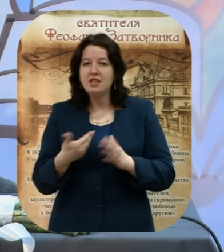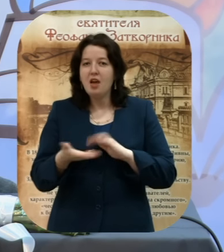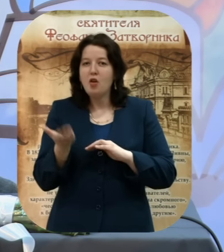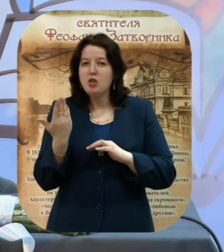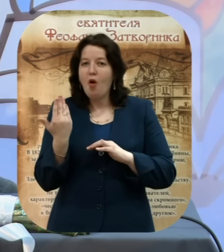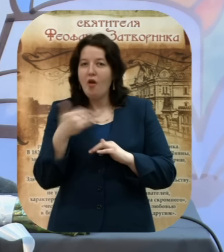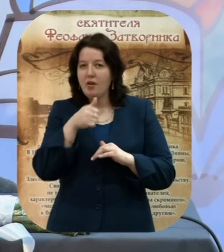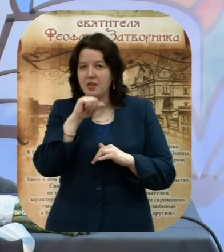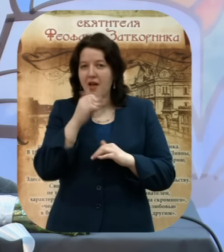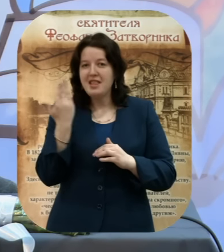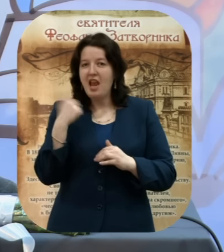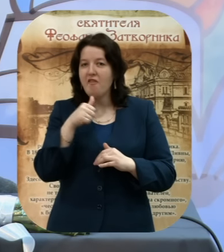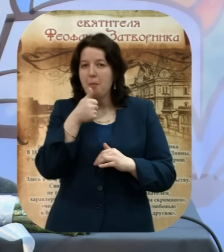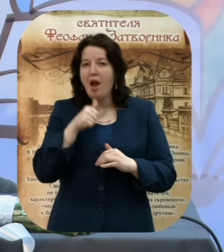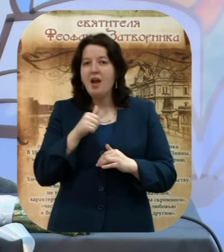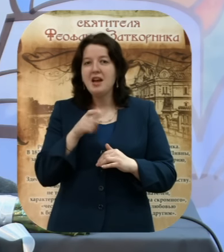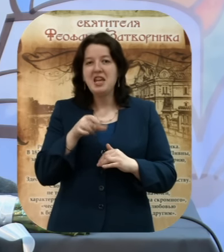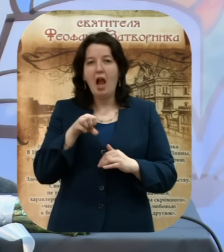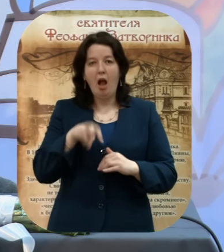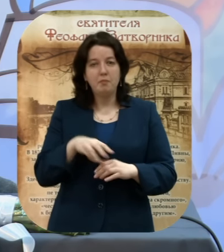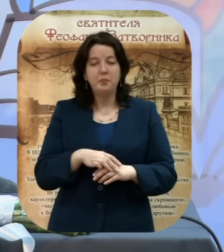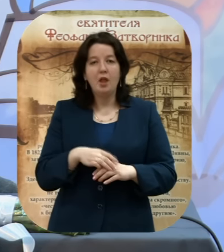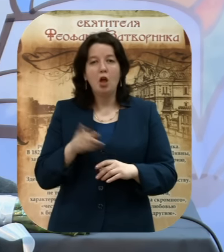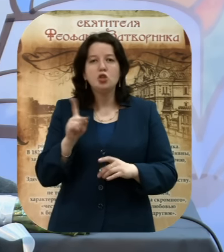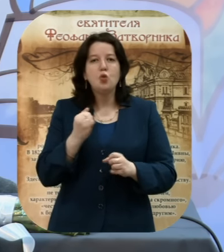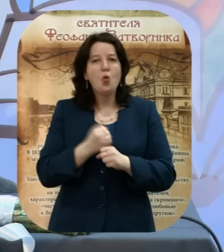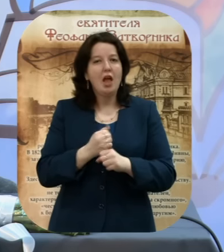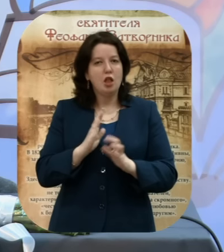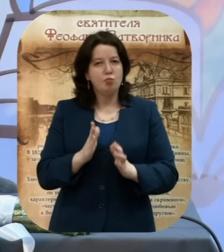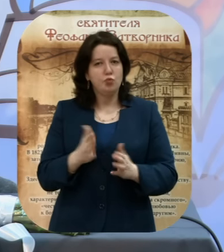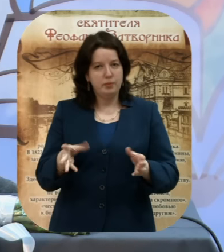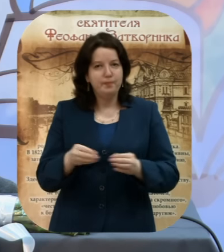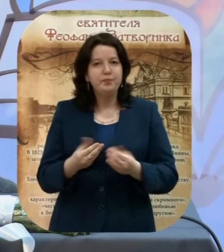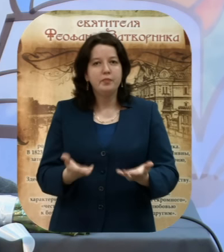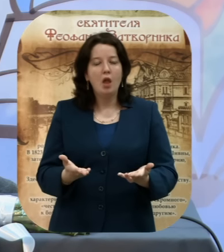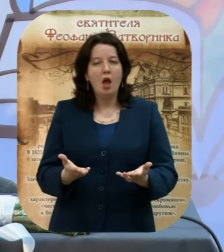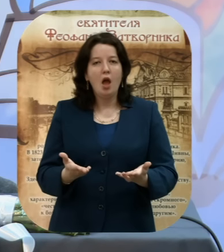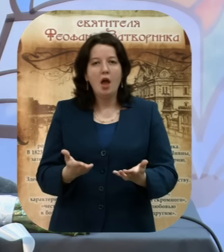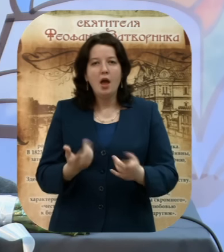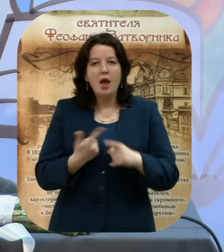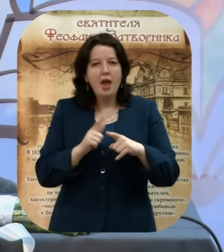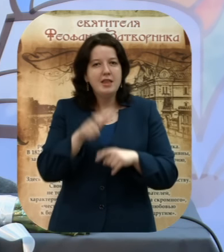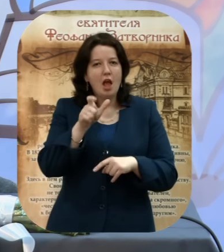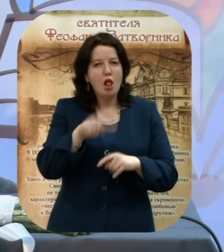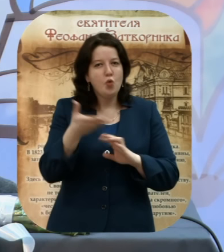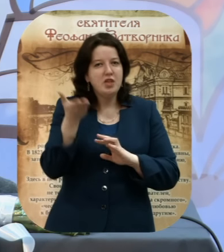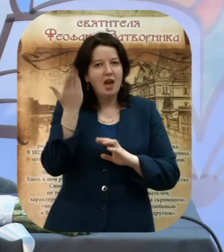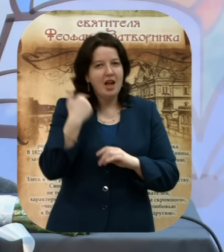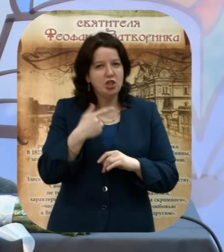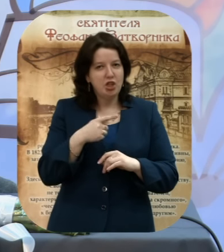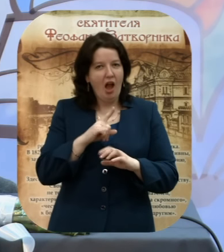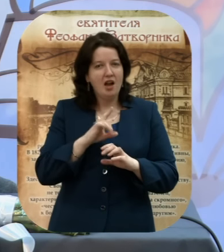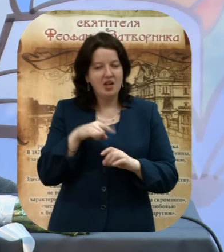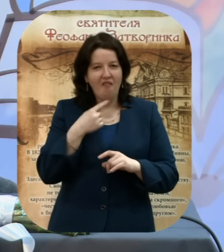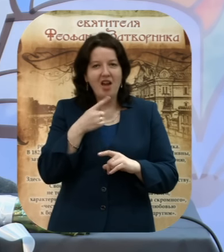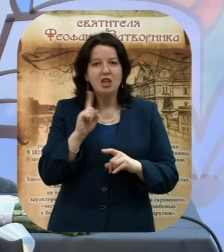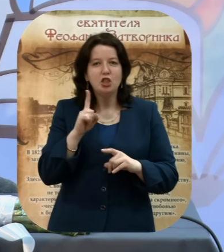грекам. Что ты будешь делать с ними? Они говорят, что душа